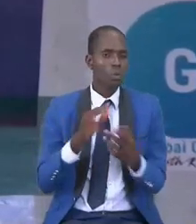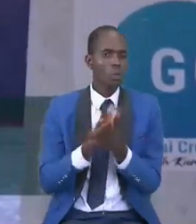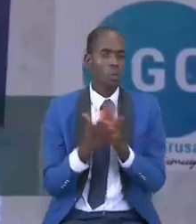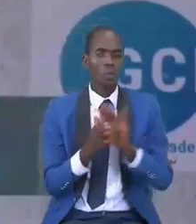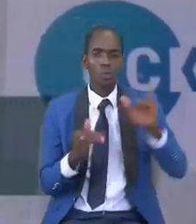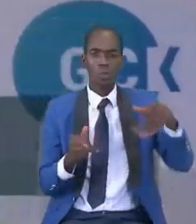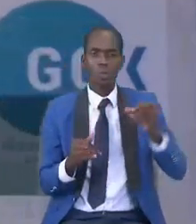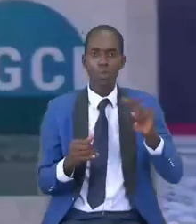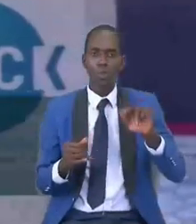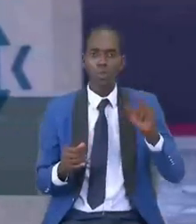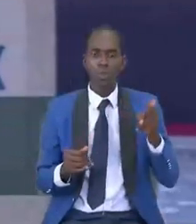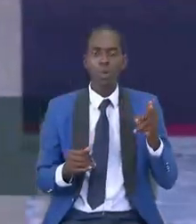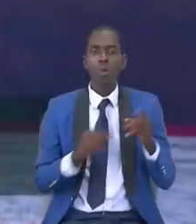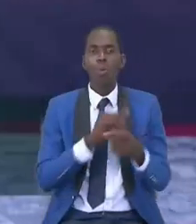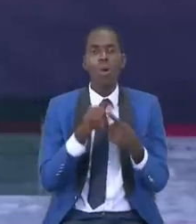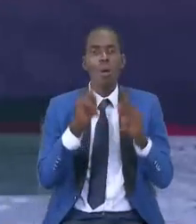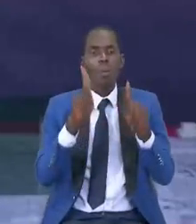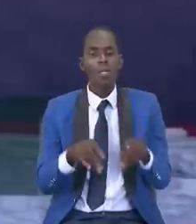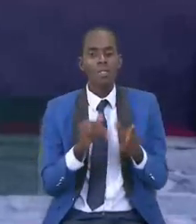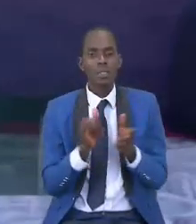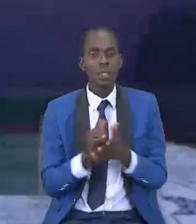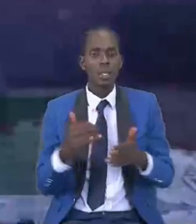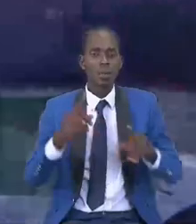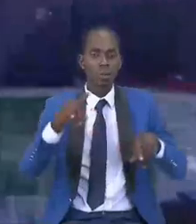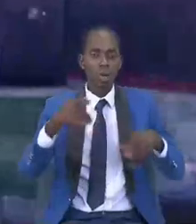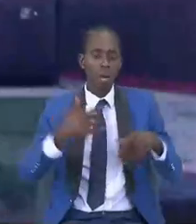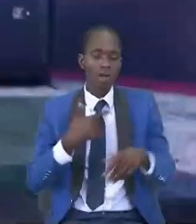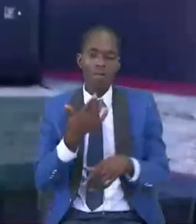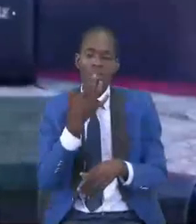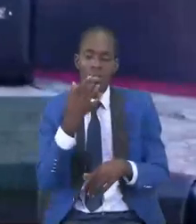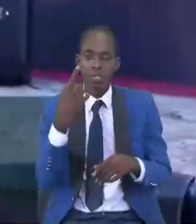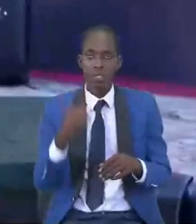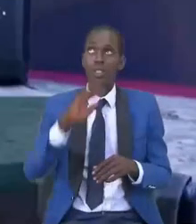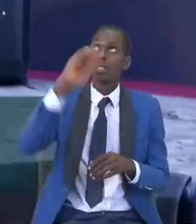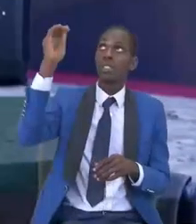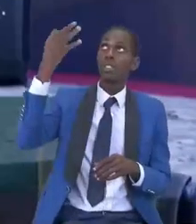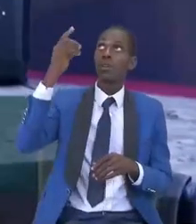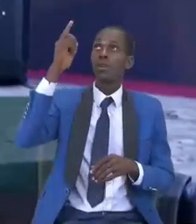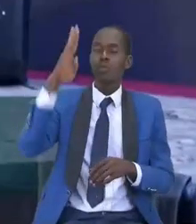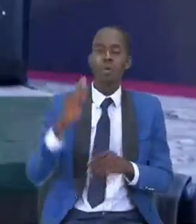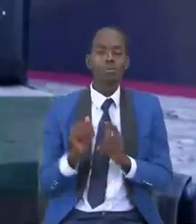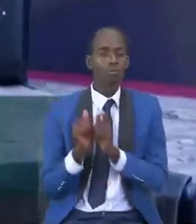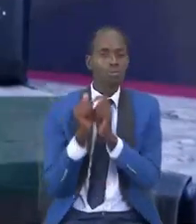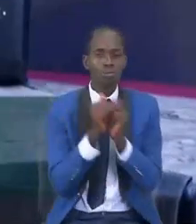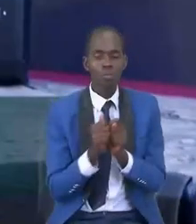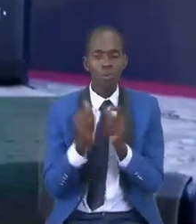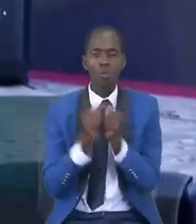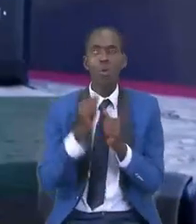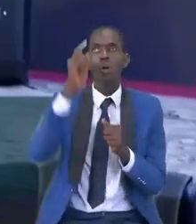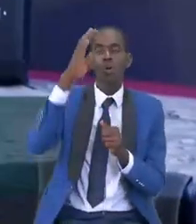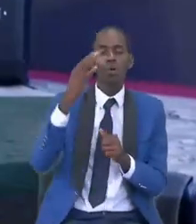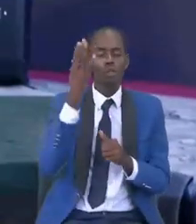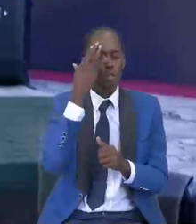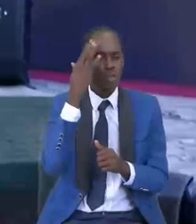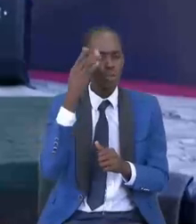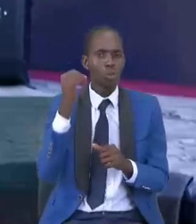Jonas, quand la personne qui a connu et goûté à la grâce de Dieu et qui marchait avec Dieu et qui